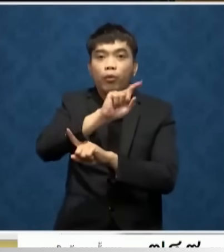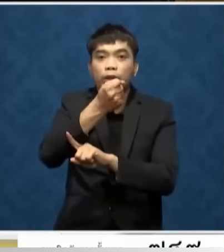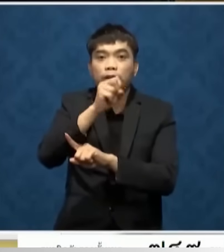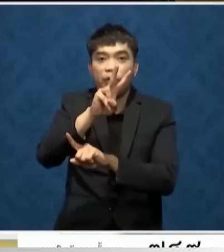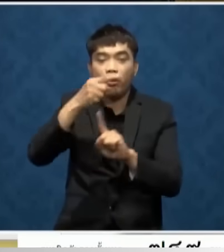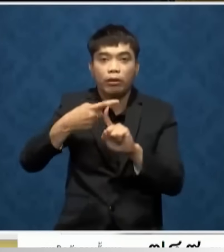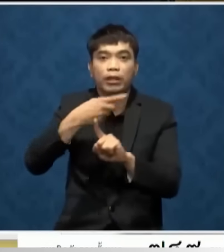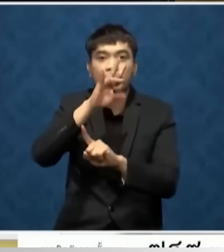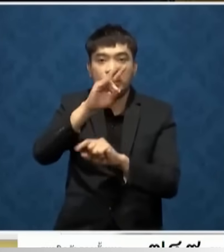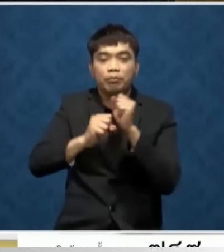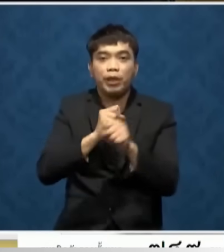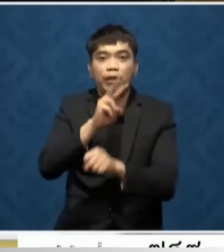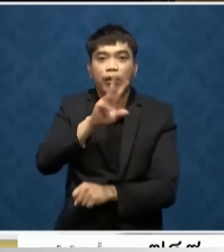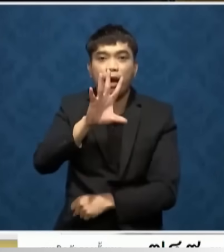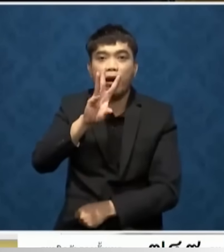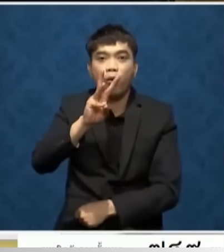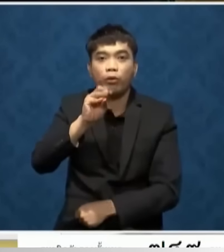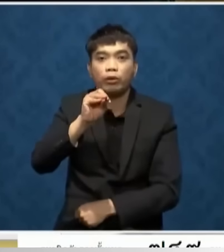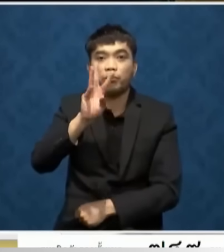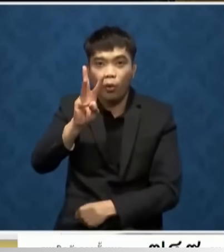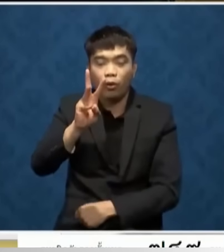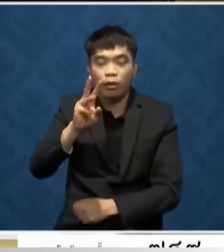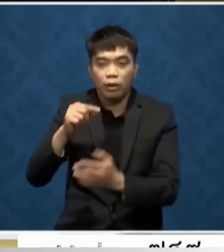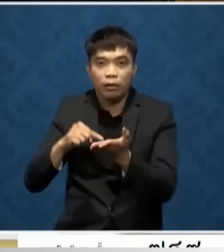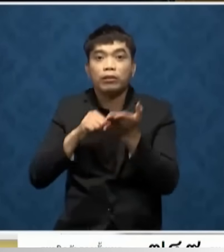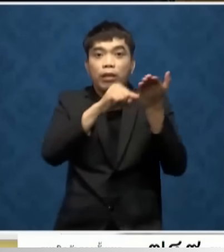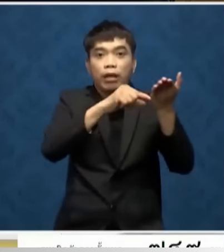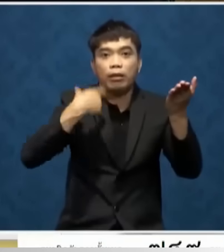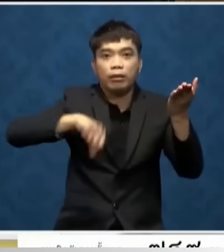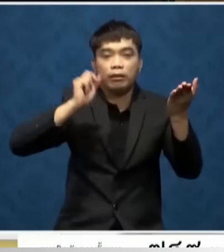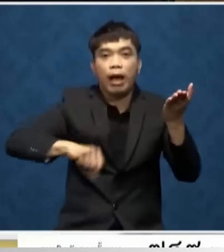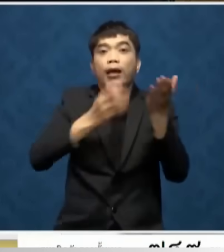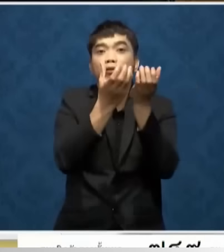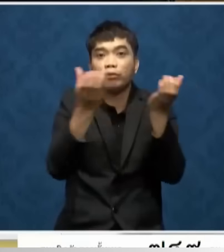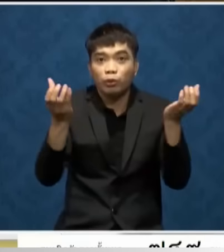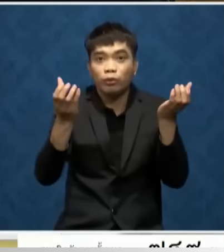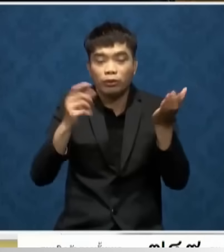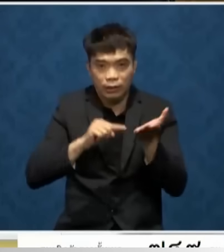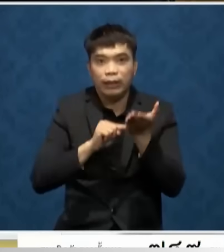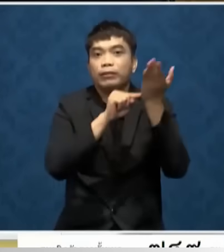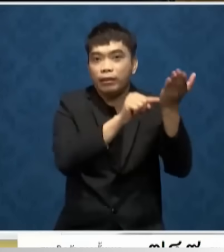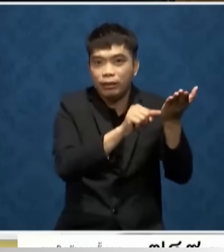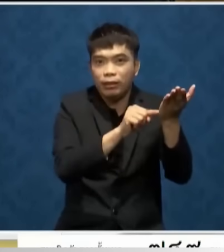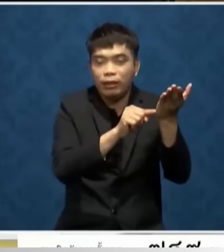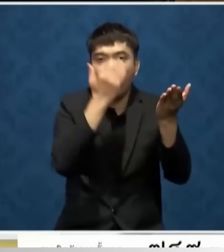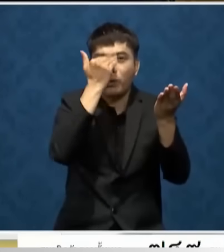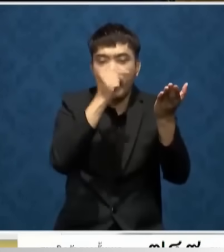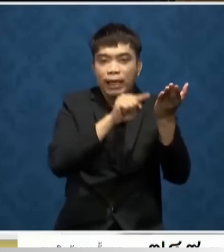คม2566ต่อศาลรัฐธรรมนูญเพื่อให้มีค